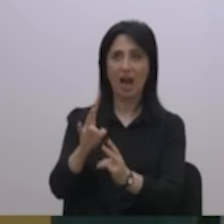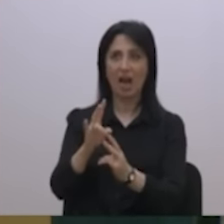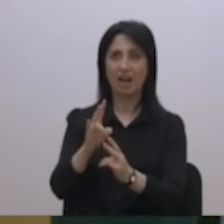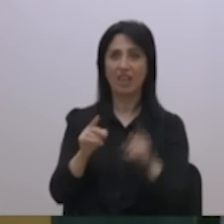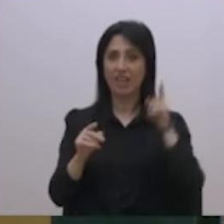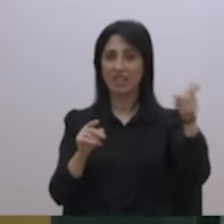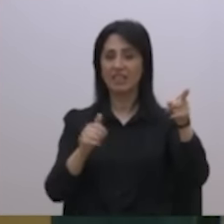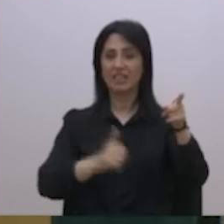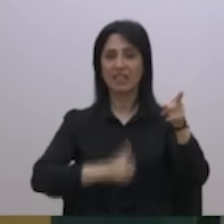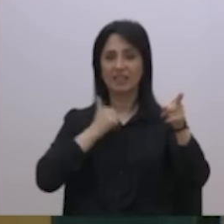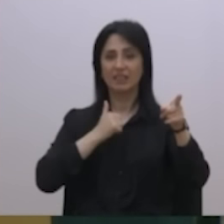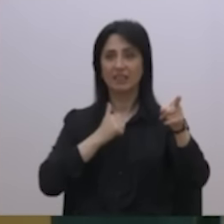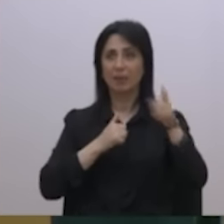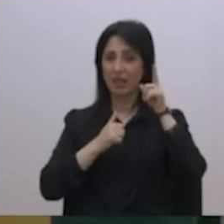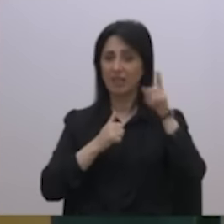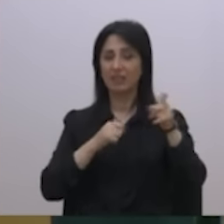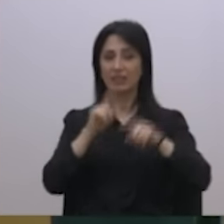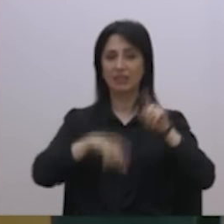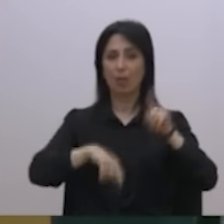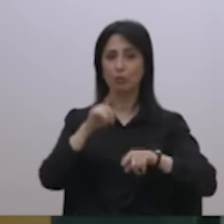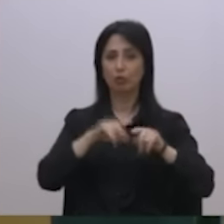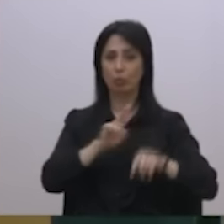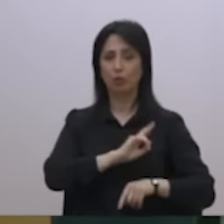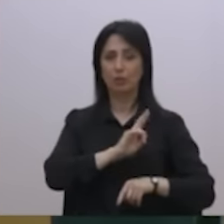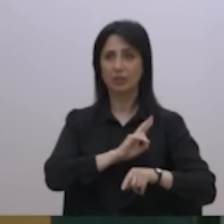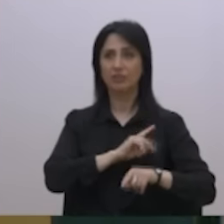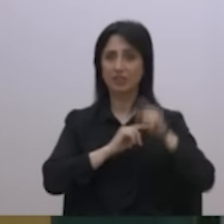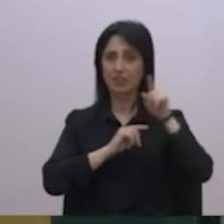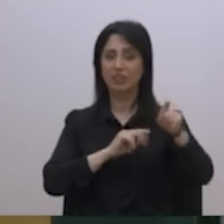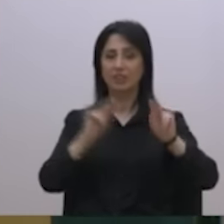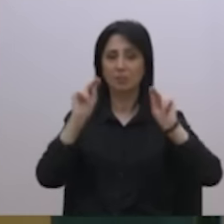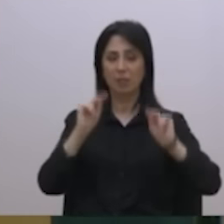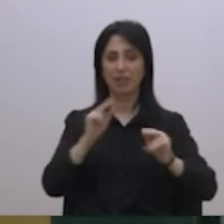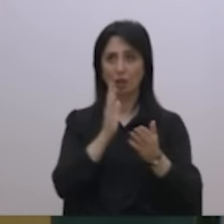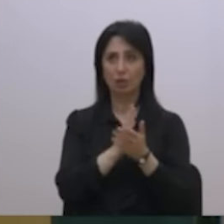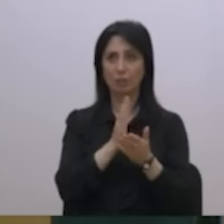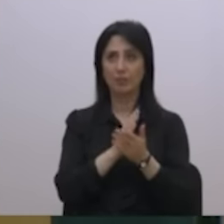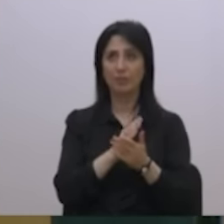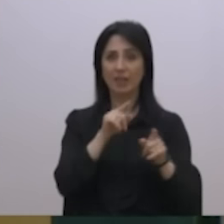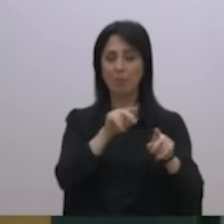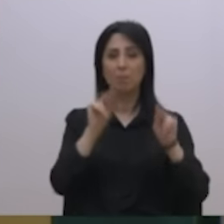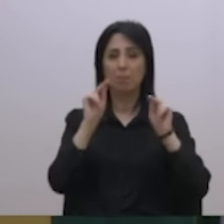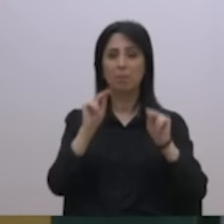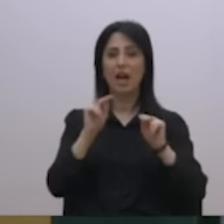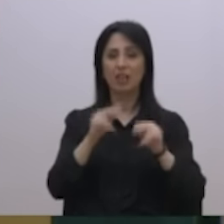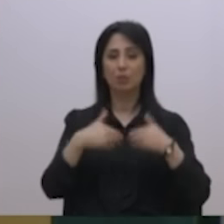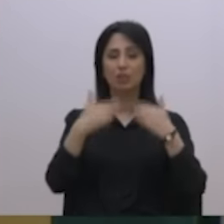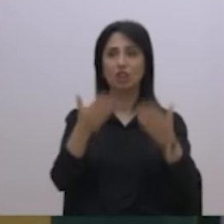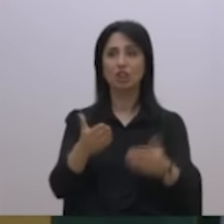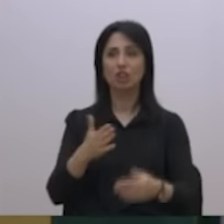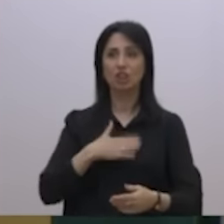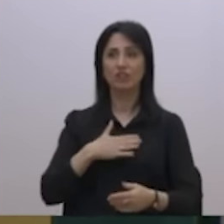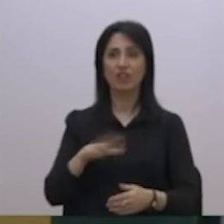ეს არის ღირსება, ის არის სამშობლოს სიყვარული, ის არის პატრიოტიზმი და ამ პატრიოტიზმის წინაშე ჩვენ ყველანი დავდგებით